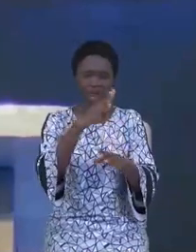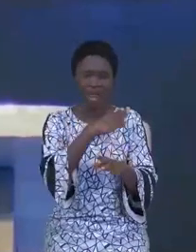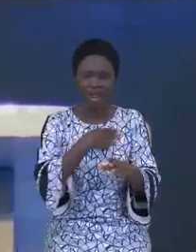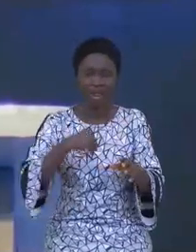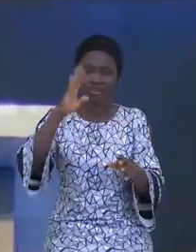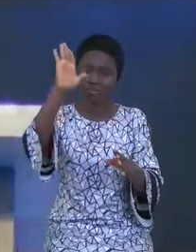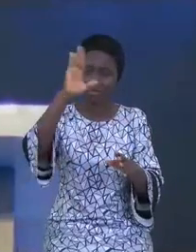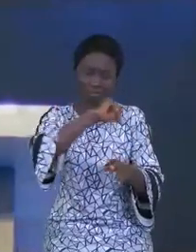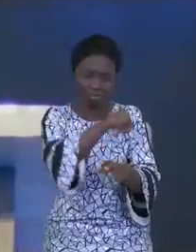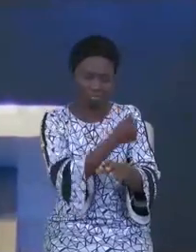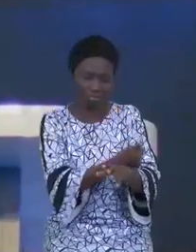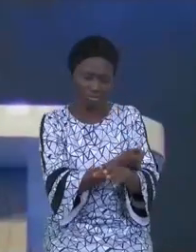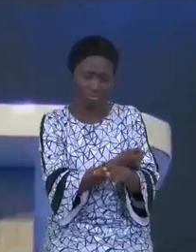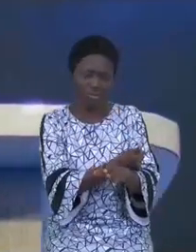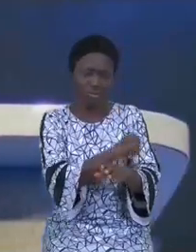l'autorité.